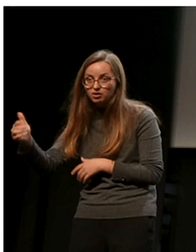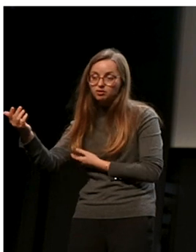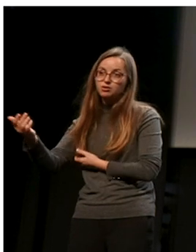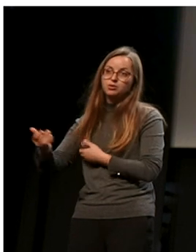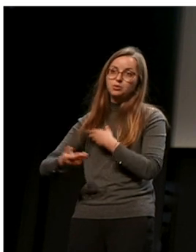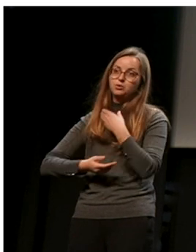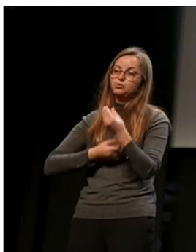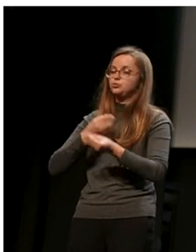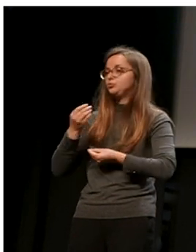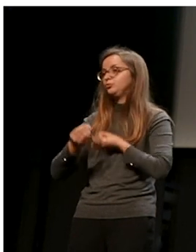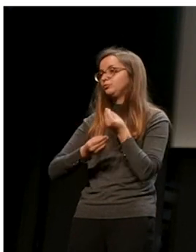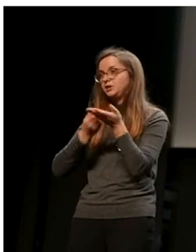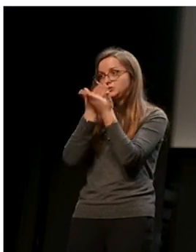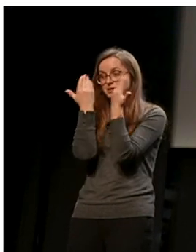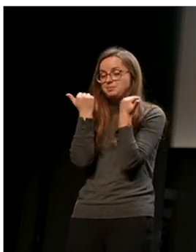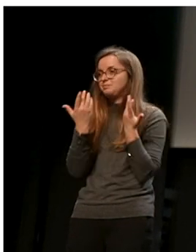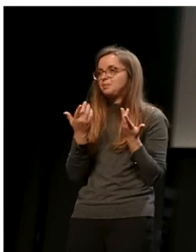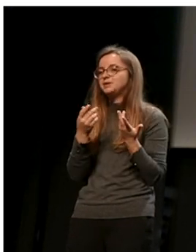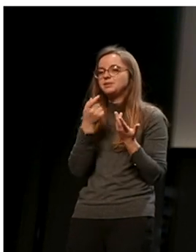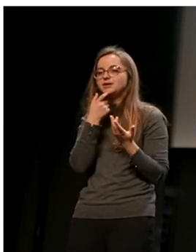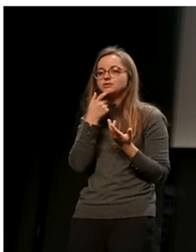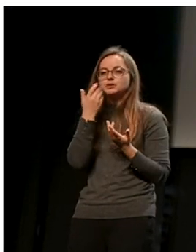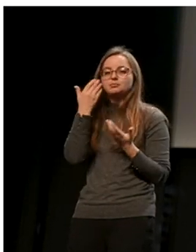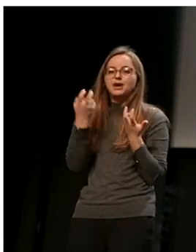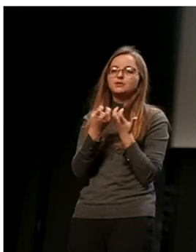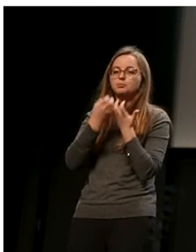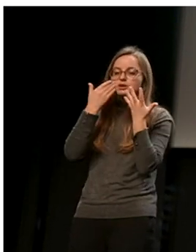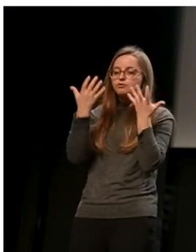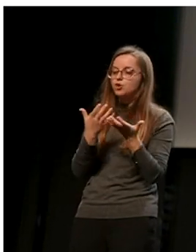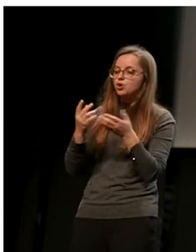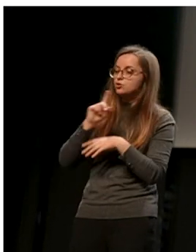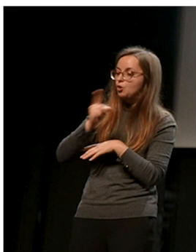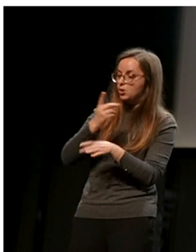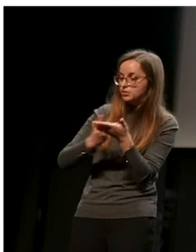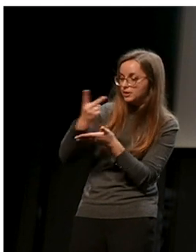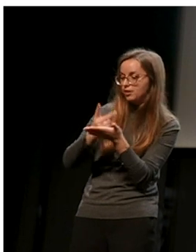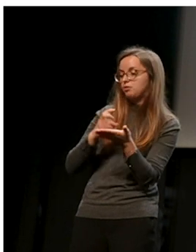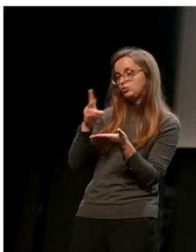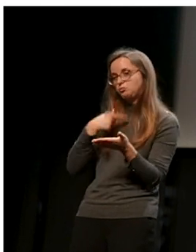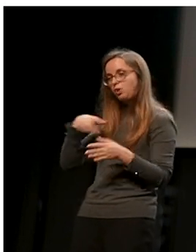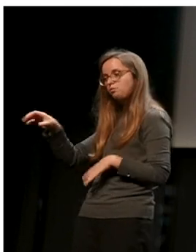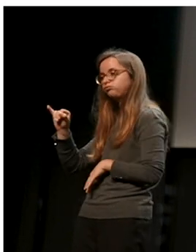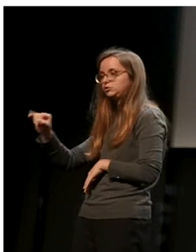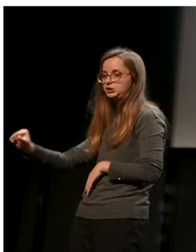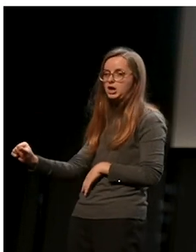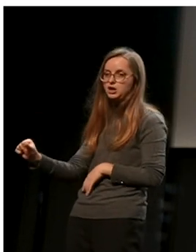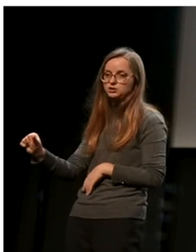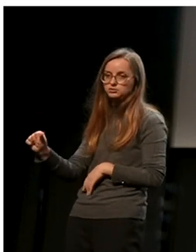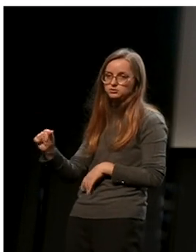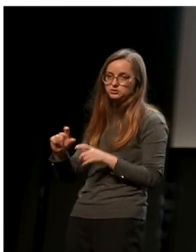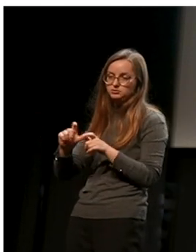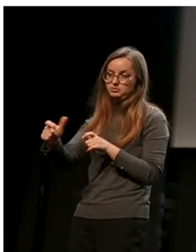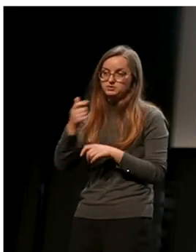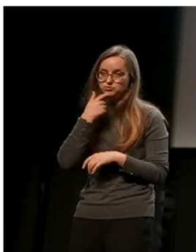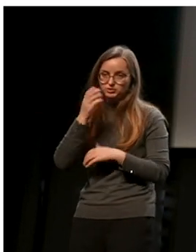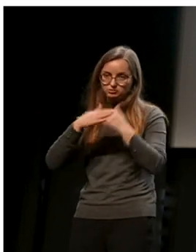d'aller chercher leur couverture ou leurs illustrations grâce aux IA. Et ça va créer des métiers avortés,